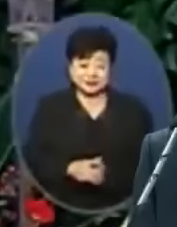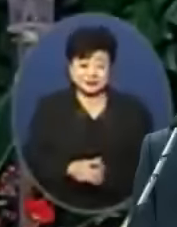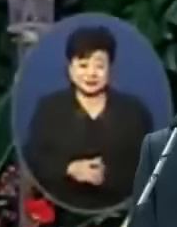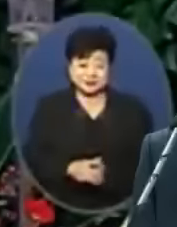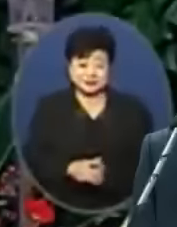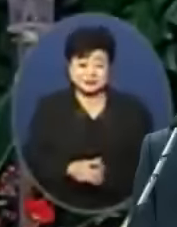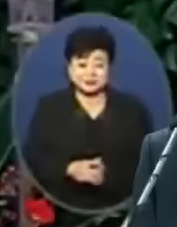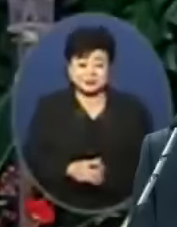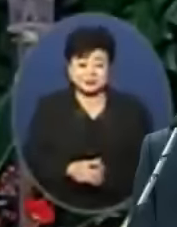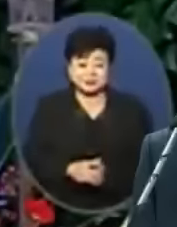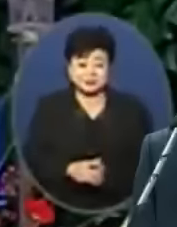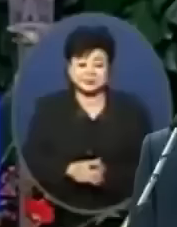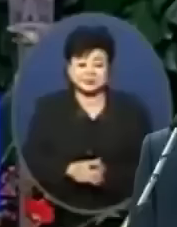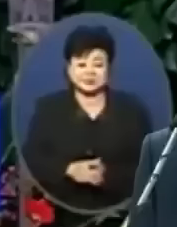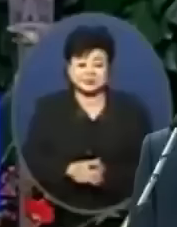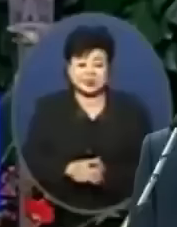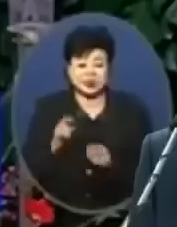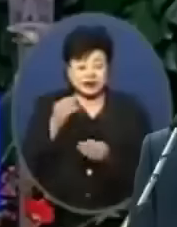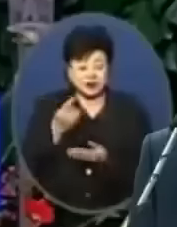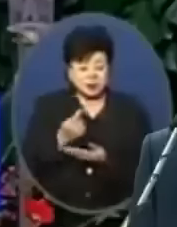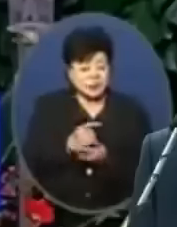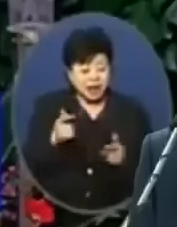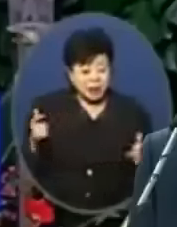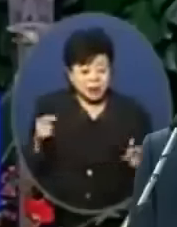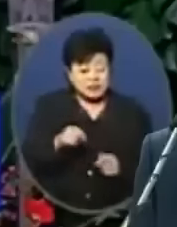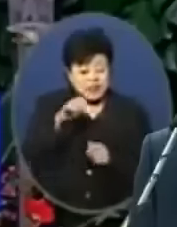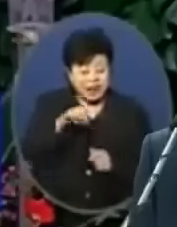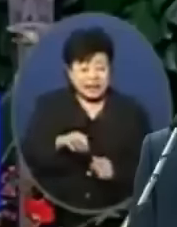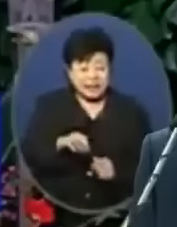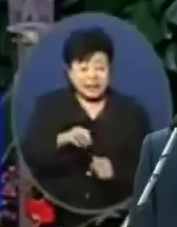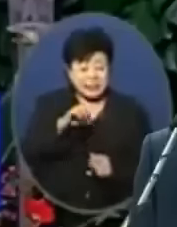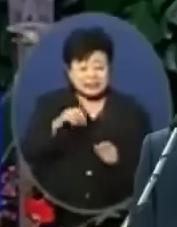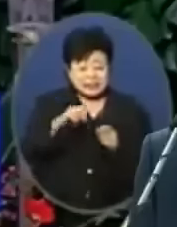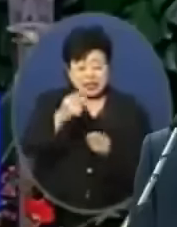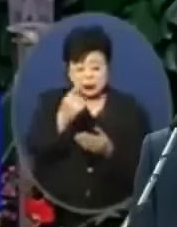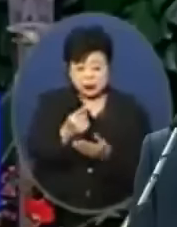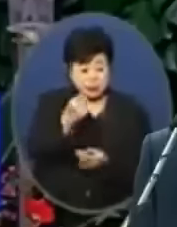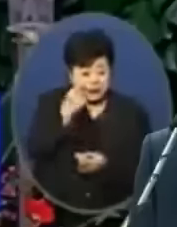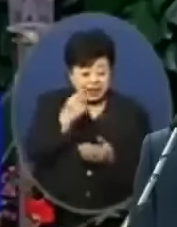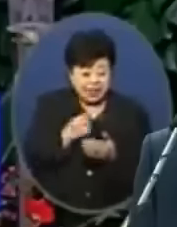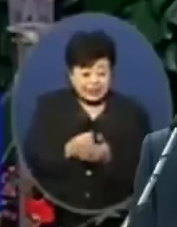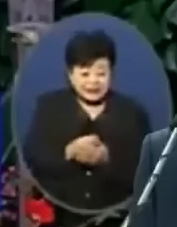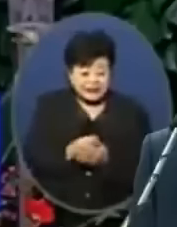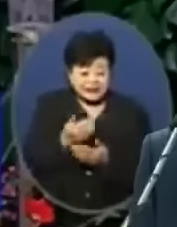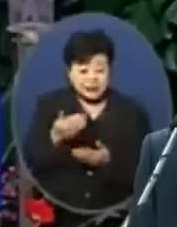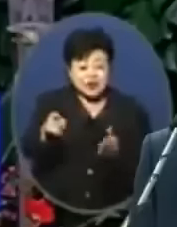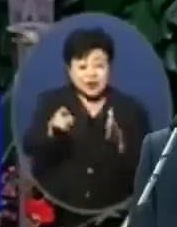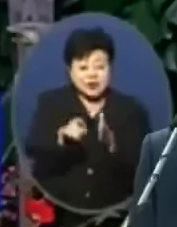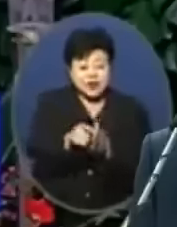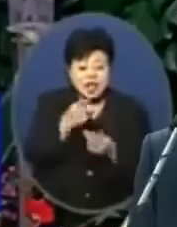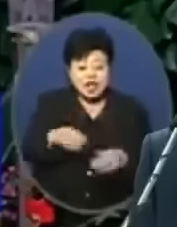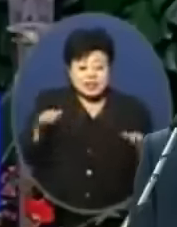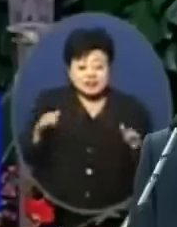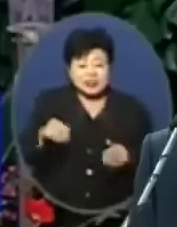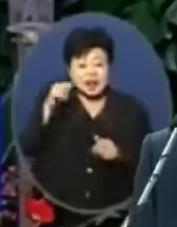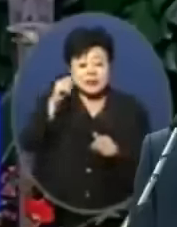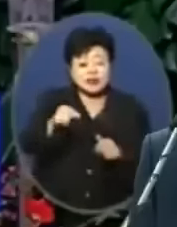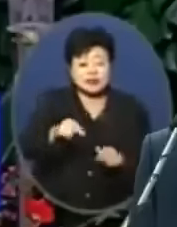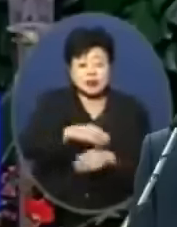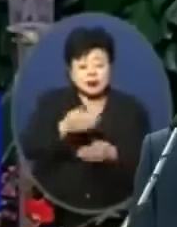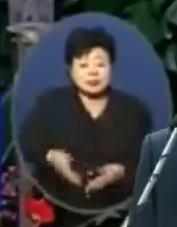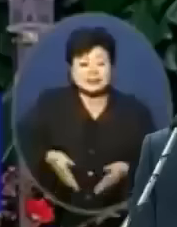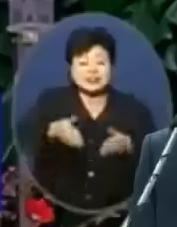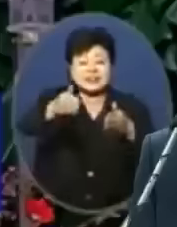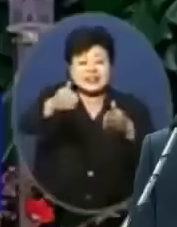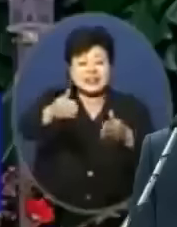10절로 12절에 화가 내게 미치지 못하며 재앙이 내 장막에 가까이 오지 못하리니 그가 너를 위하여 그의 천사들을 명하사 내